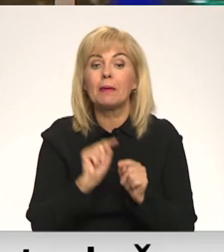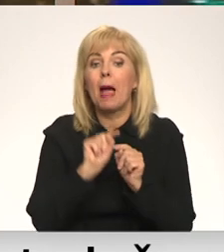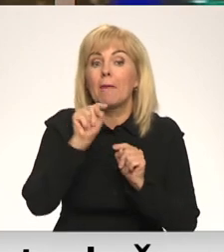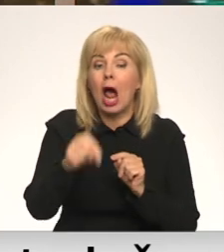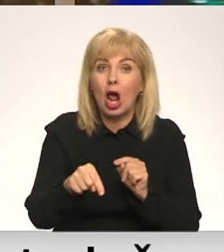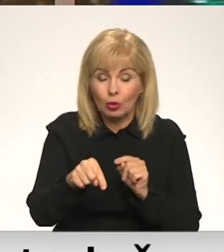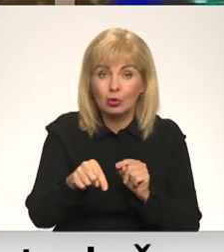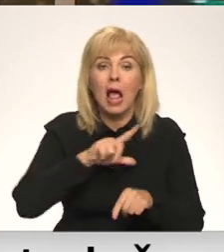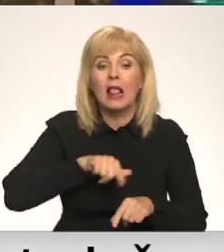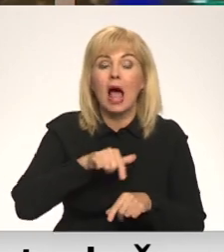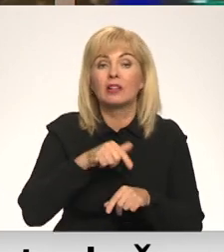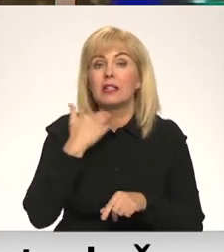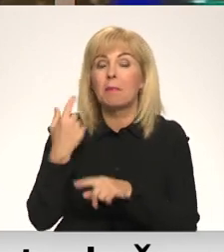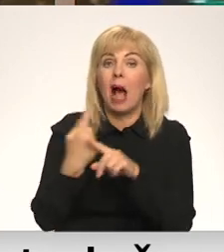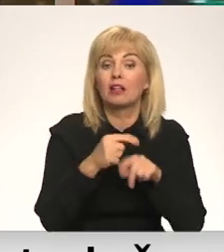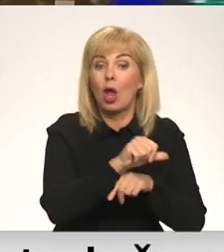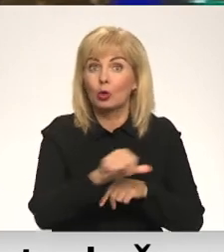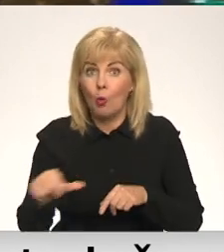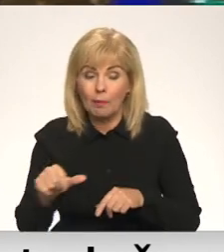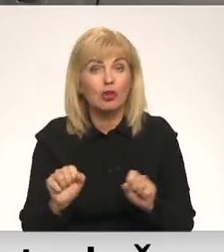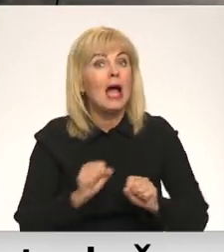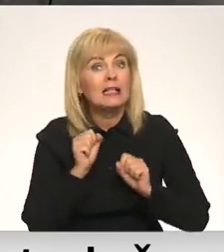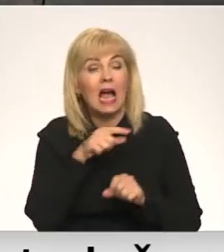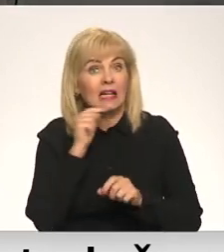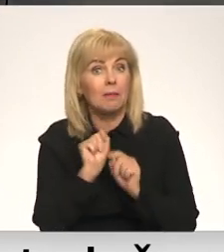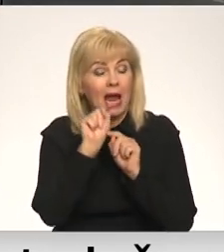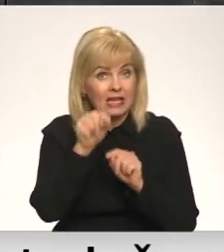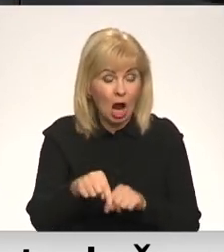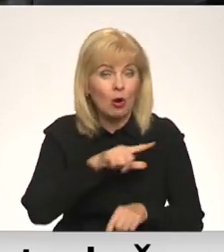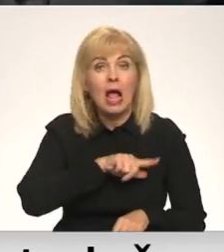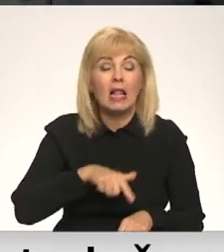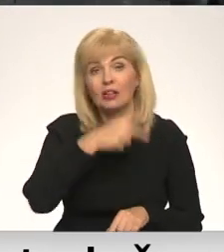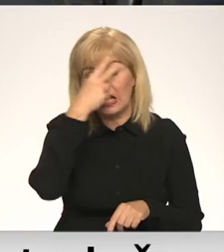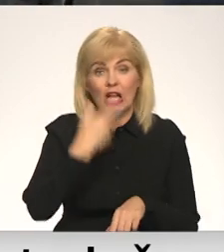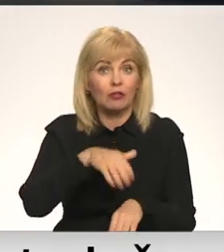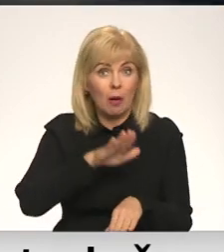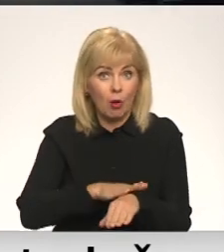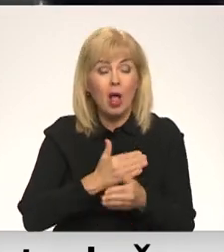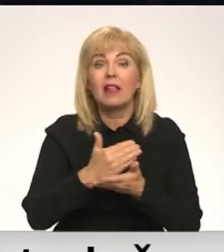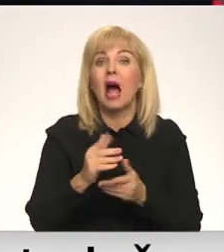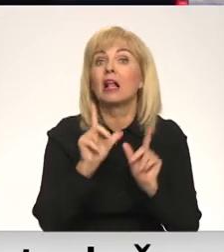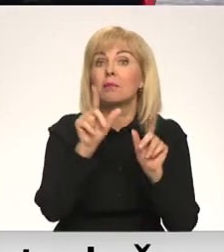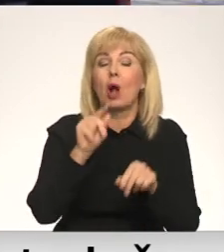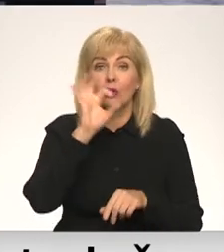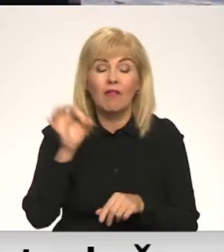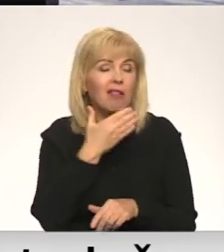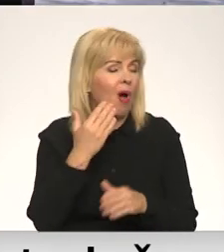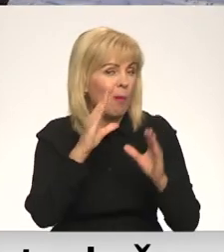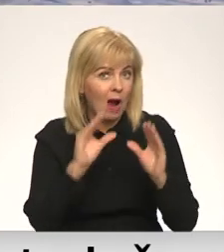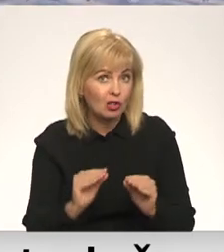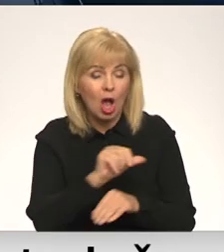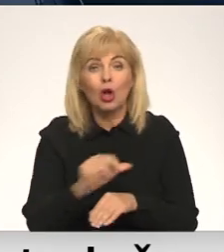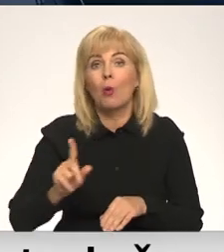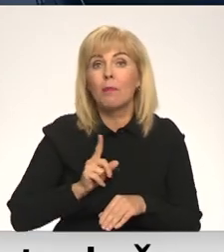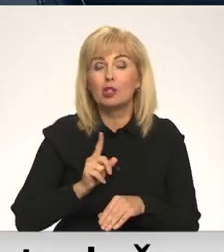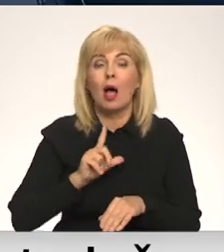nelikumīgi šķērsot Latvijas-Baltkrievijas robežu. Centieni iekļūt Latvijā, Lietuvā un Polijā, lai tālāk dotos uz Vāciju, nav mazinājušies. Robežsardze